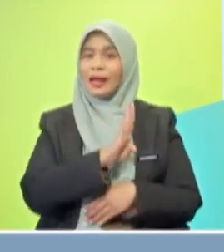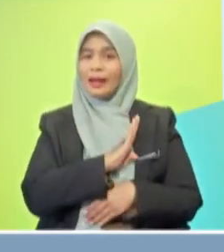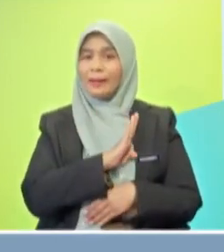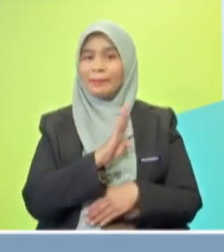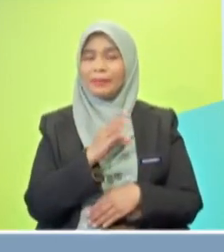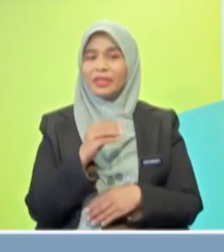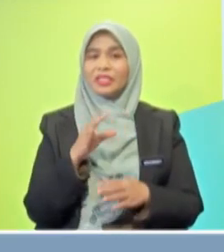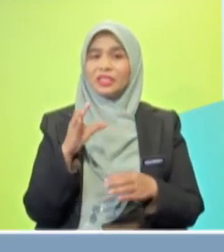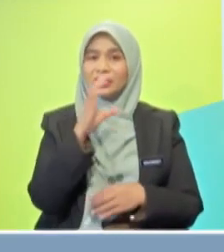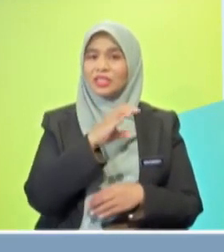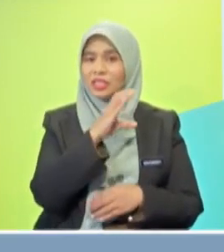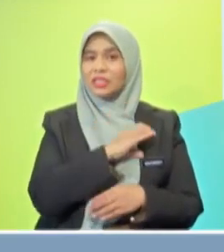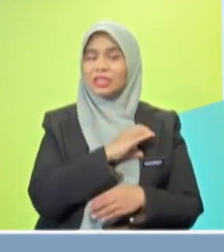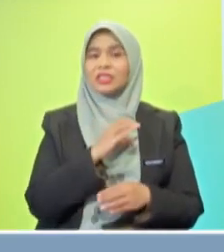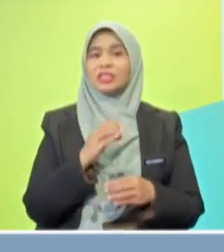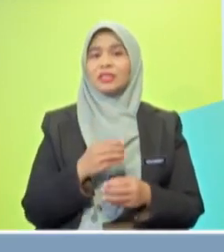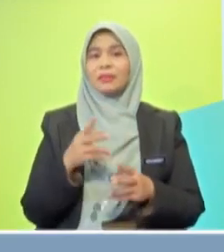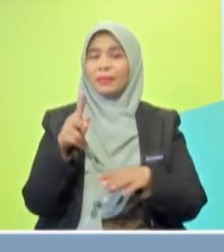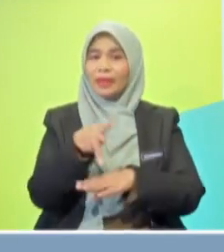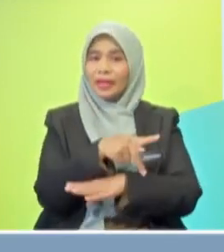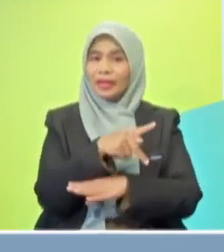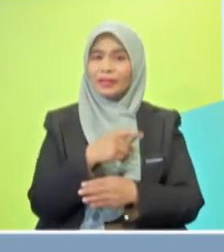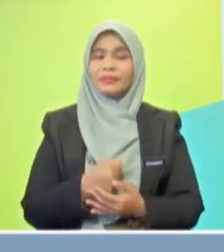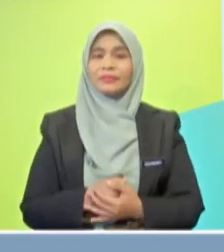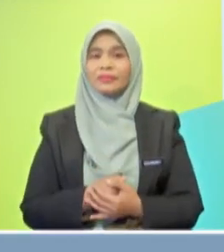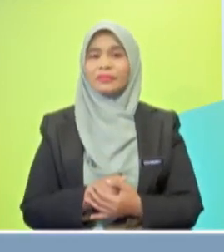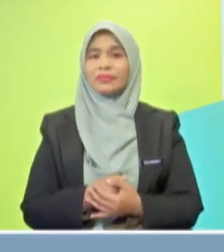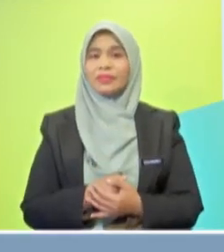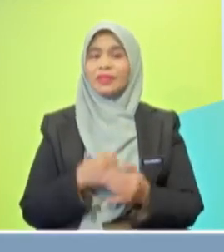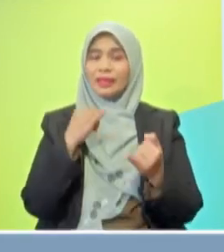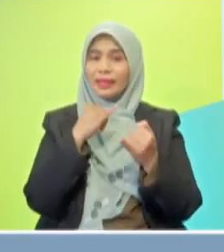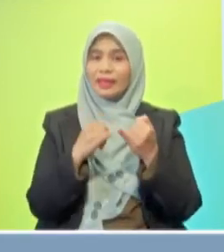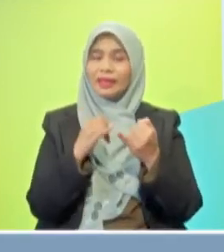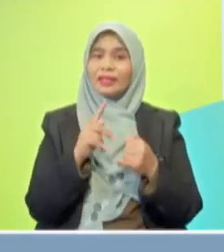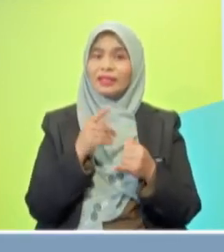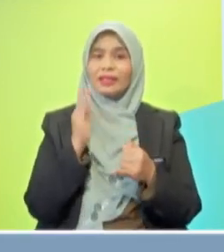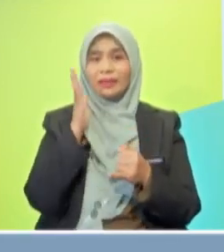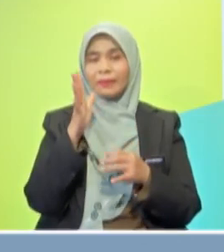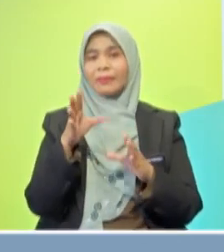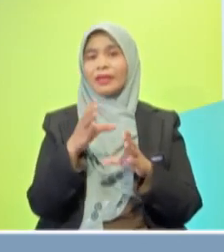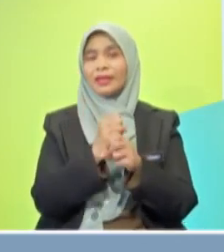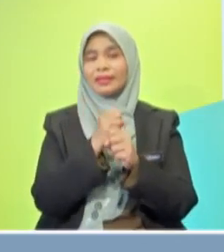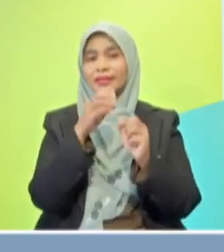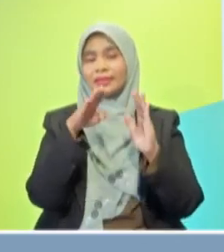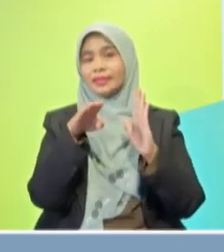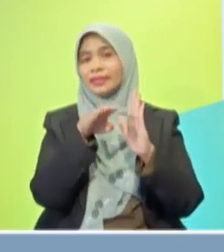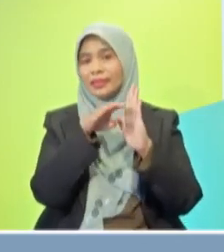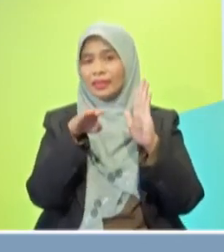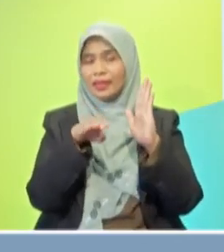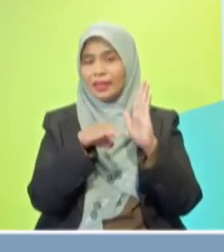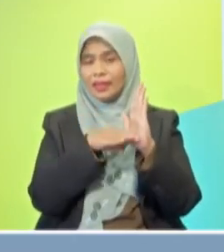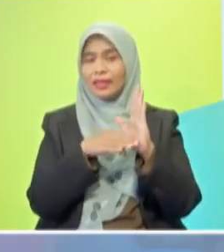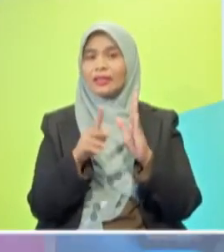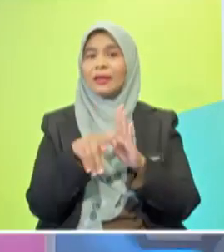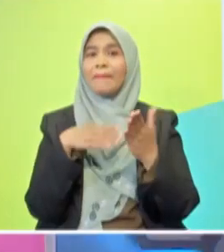berpakaian menepati syarak. Dan yang terakhir, kita dapat menyenaraikan apa hikmah berpakaian menutup